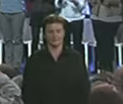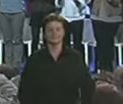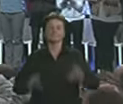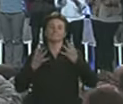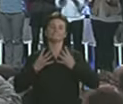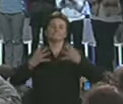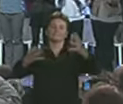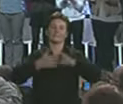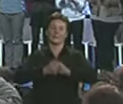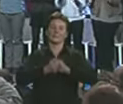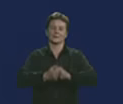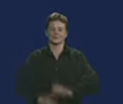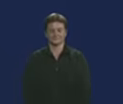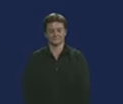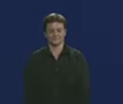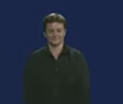chers amis,